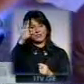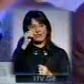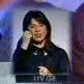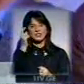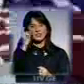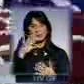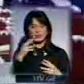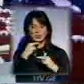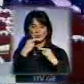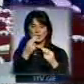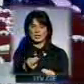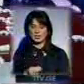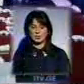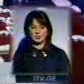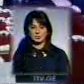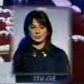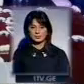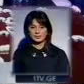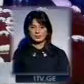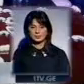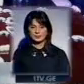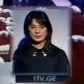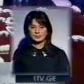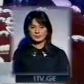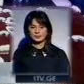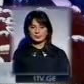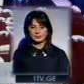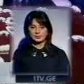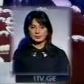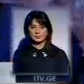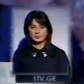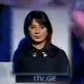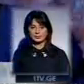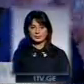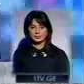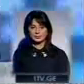ლეგენდებისთვის მეტი ყურადღების დათმობას.